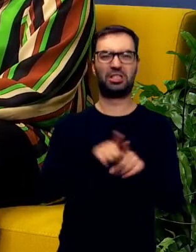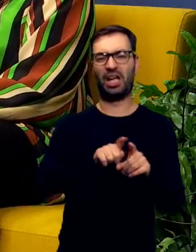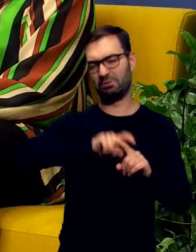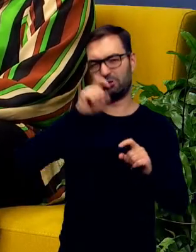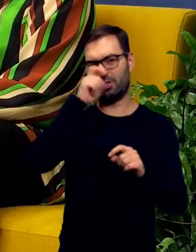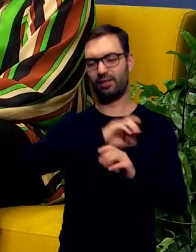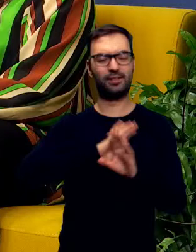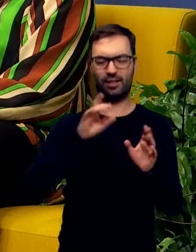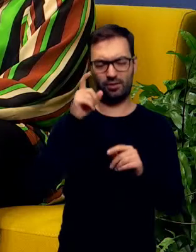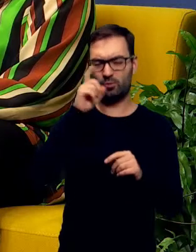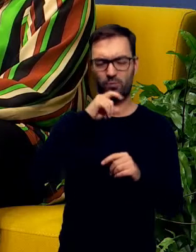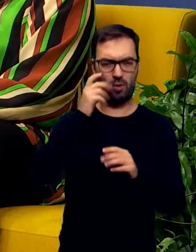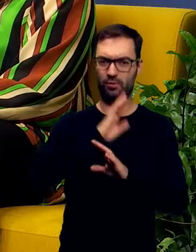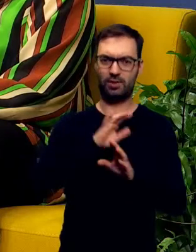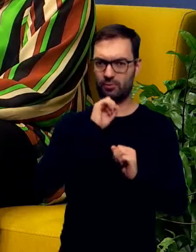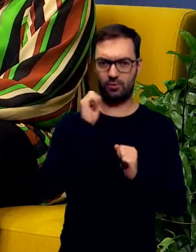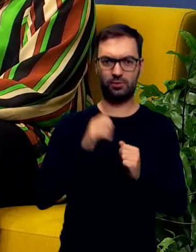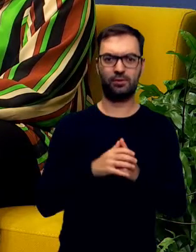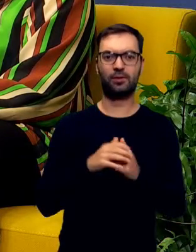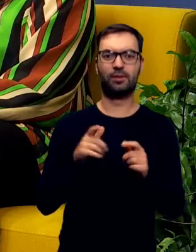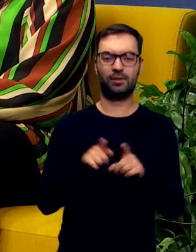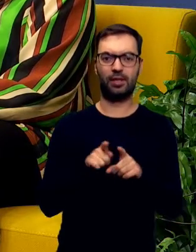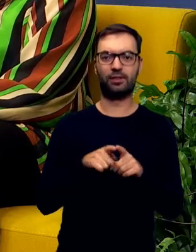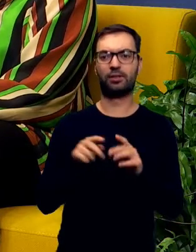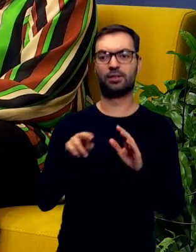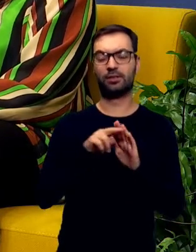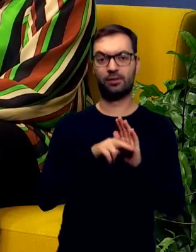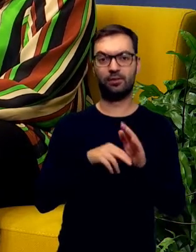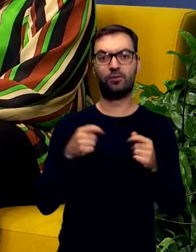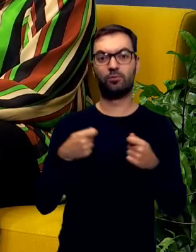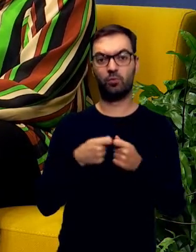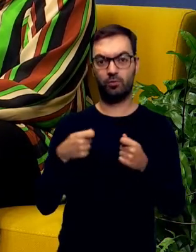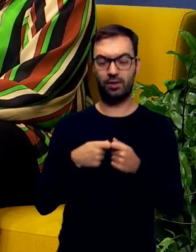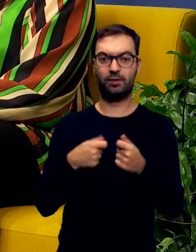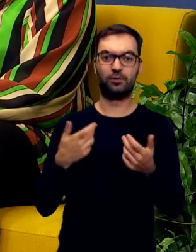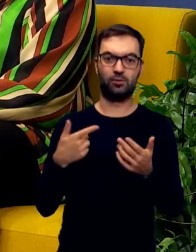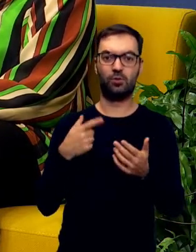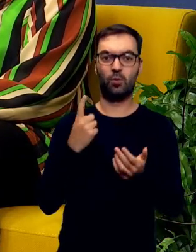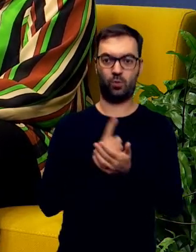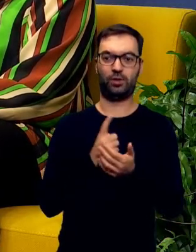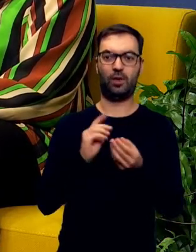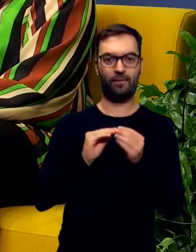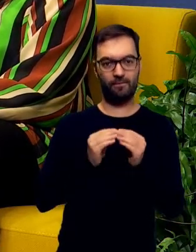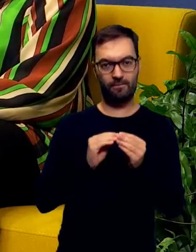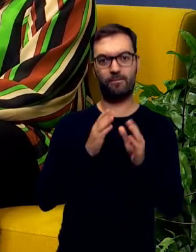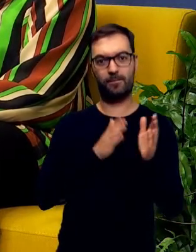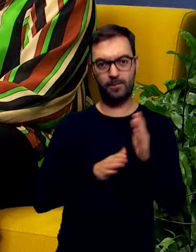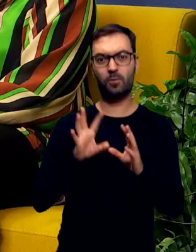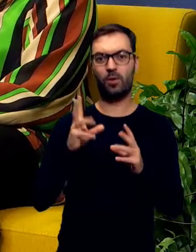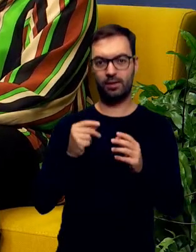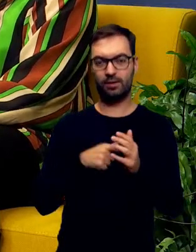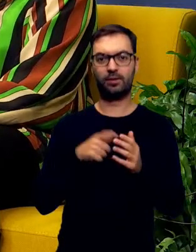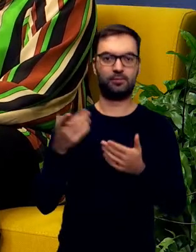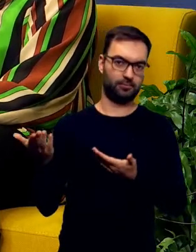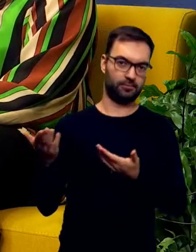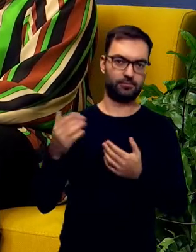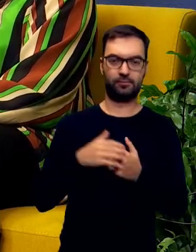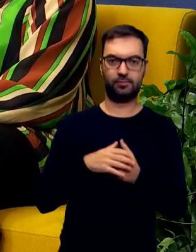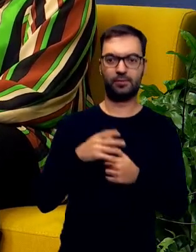jest bardzo zły pomysł. Też te zasady współpracy udało się w tym momencie wypracować ze strony,